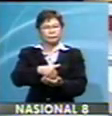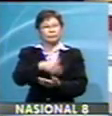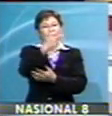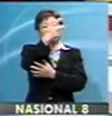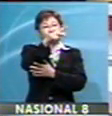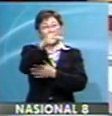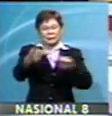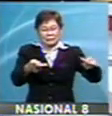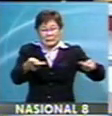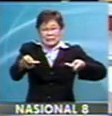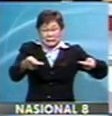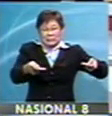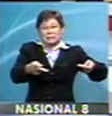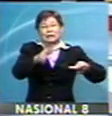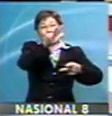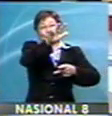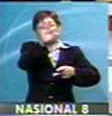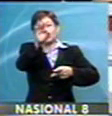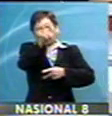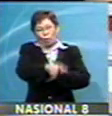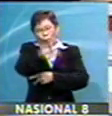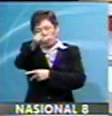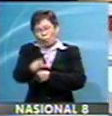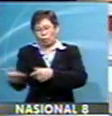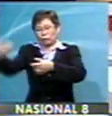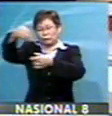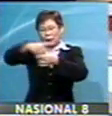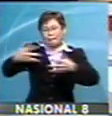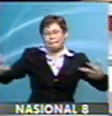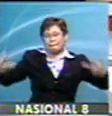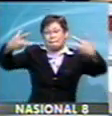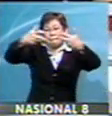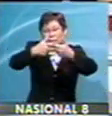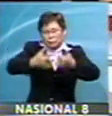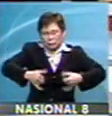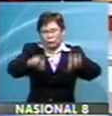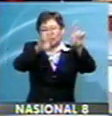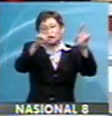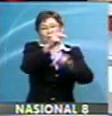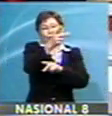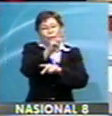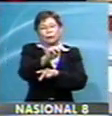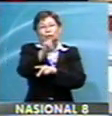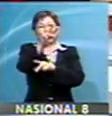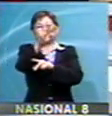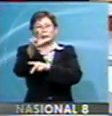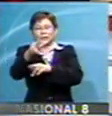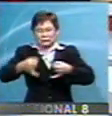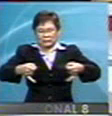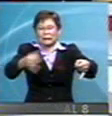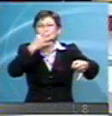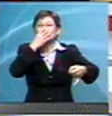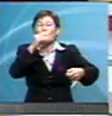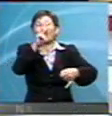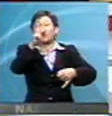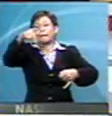13 kenderaan melibatkan seramai 39 orang terbabit dalam satu kemalangan Jalan Raya di kilm 23 Jalan Seremban Kuala pilah pagi